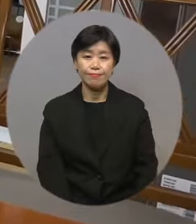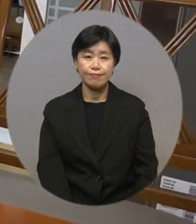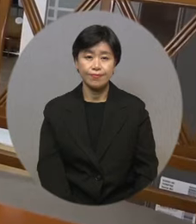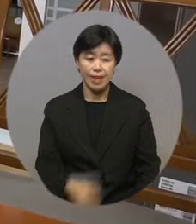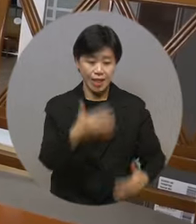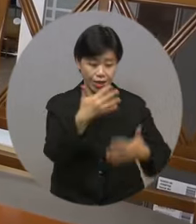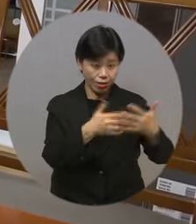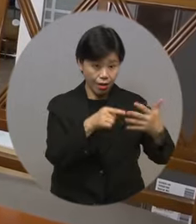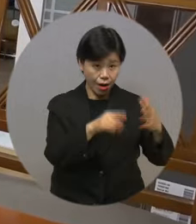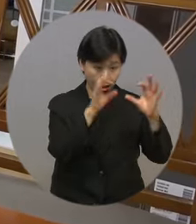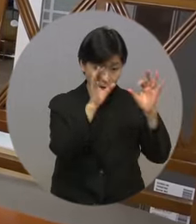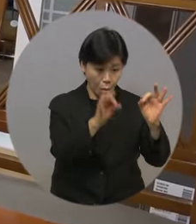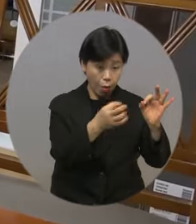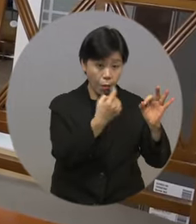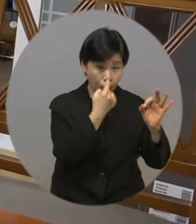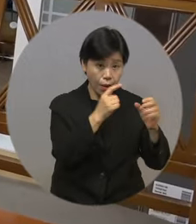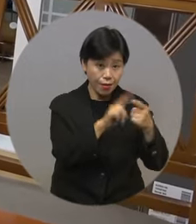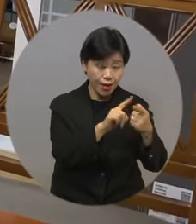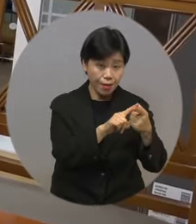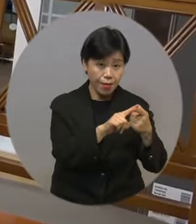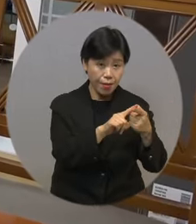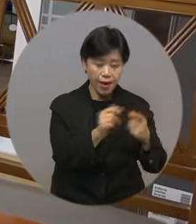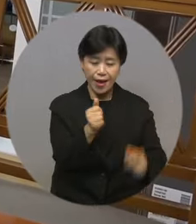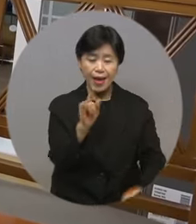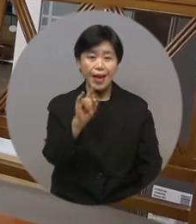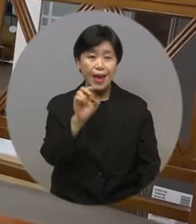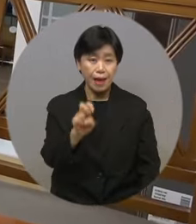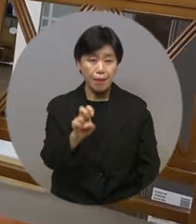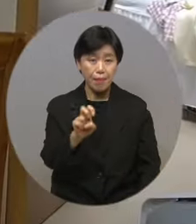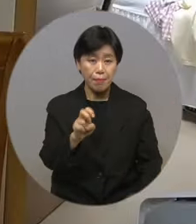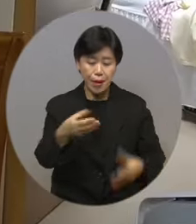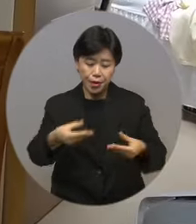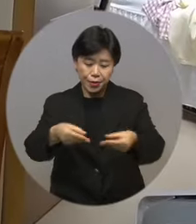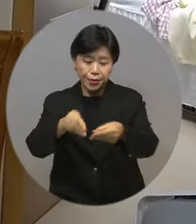영상에서 배운 대로 햄을 이쁘게 접어 올려줍니다.